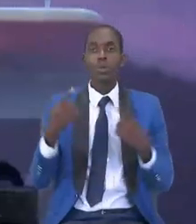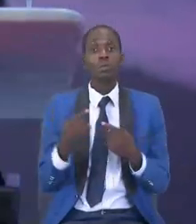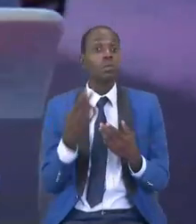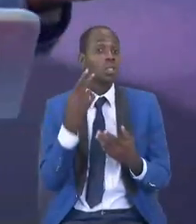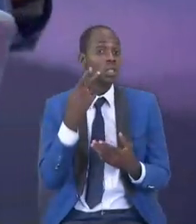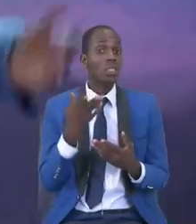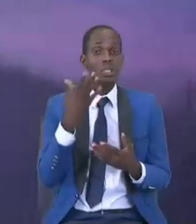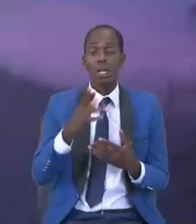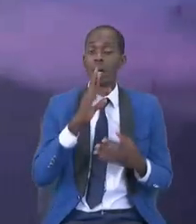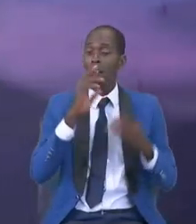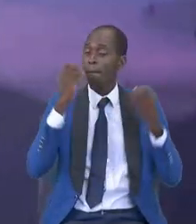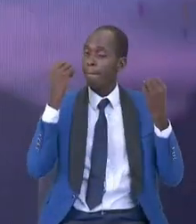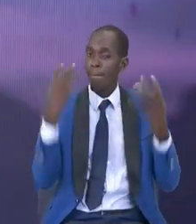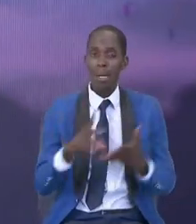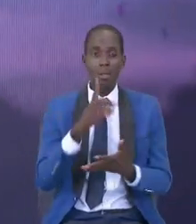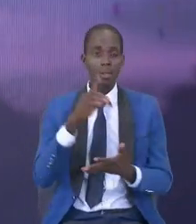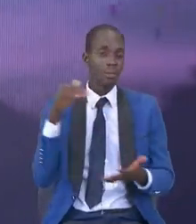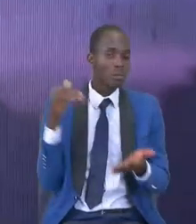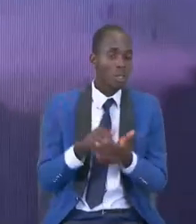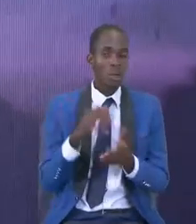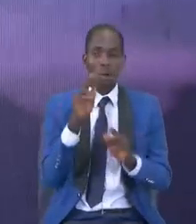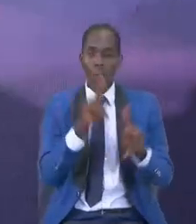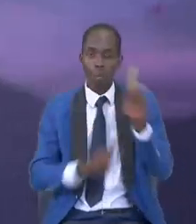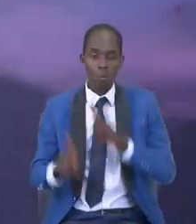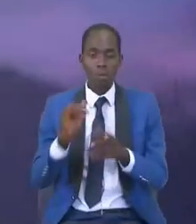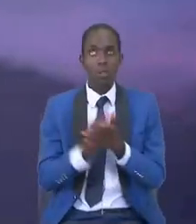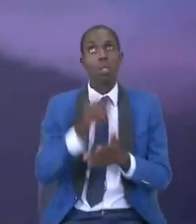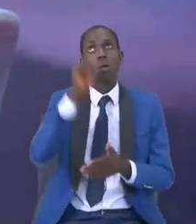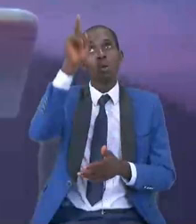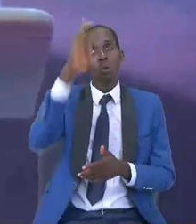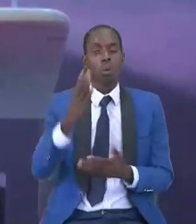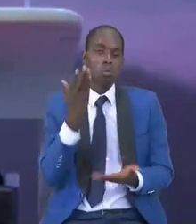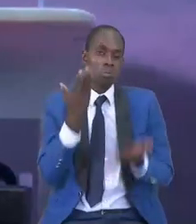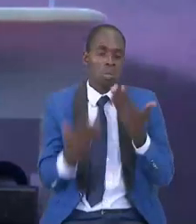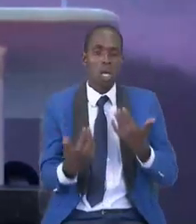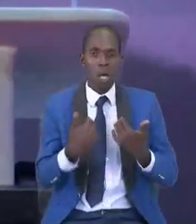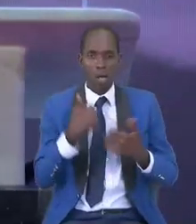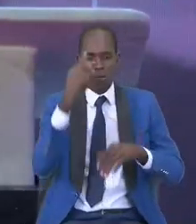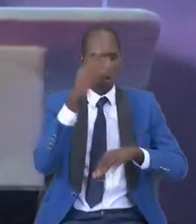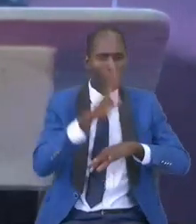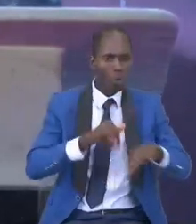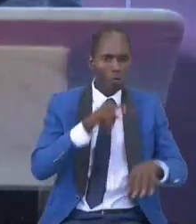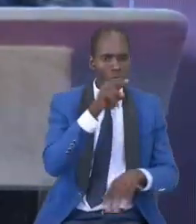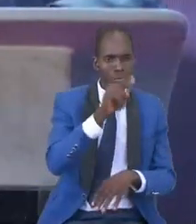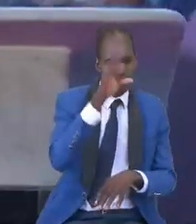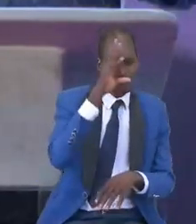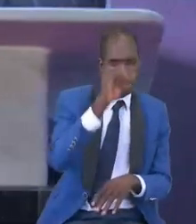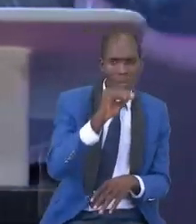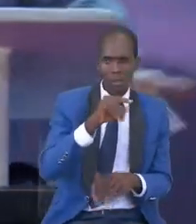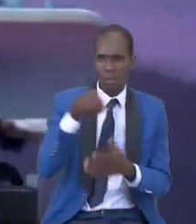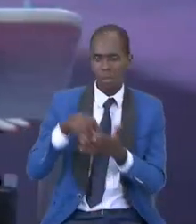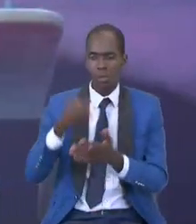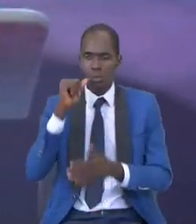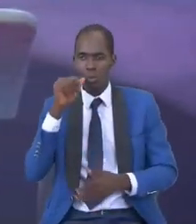Bien sûr, il y avait des milliers d'autres personnes que Dieu pouvait appeler. Dieu pouvait appeler tel homme ou telle